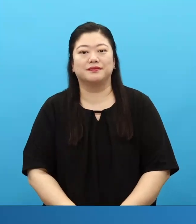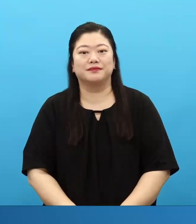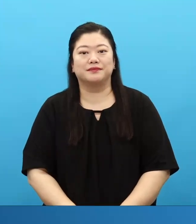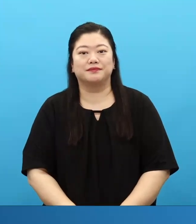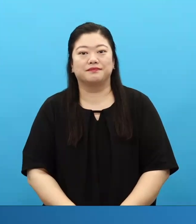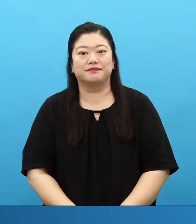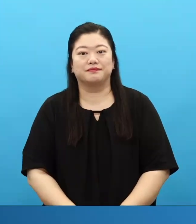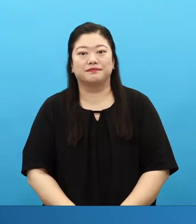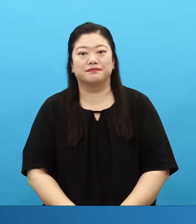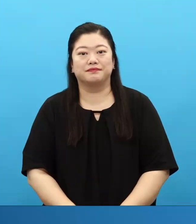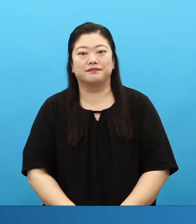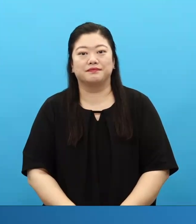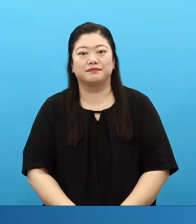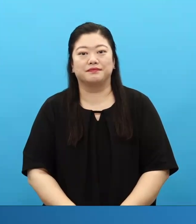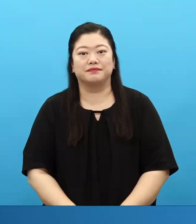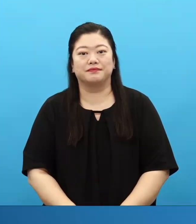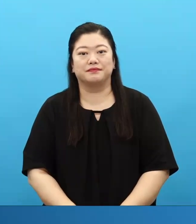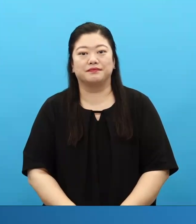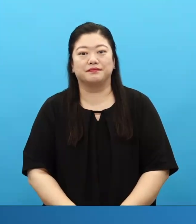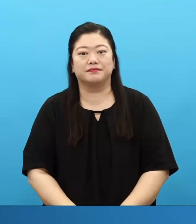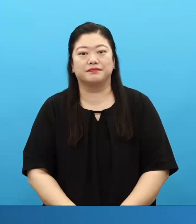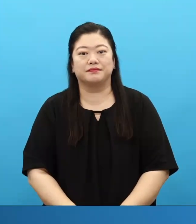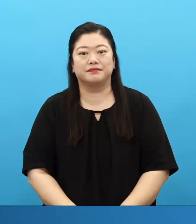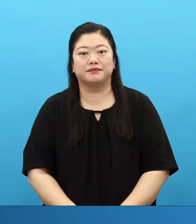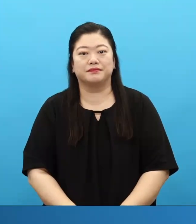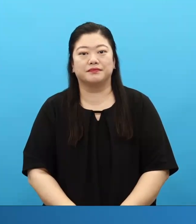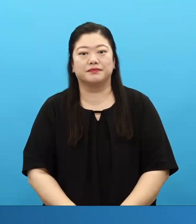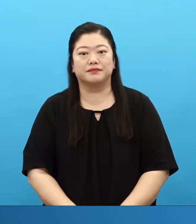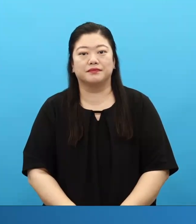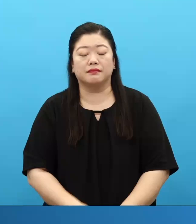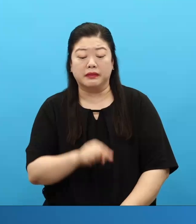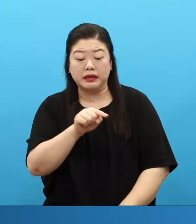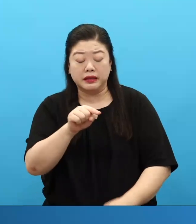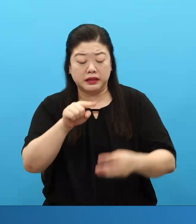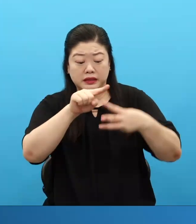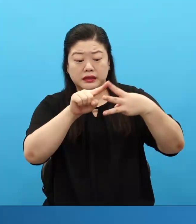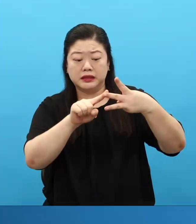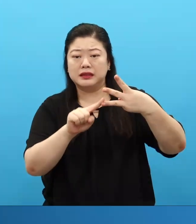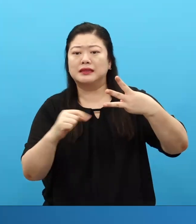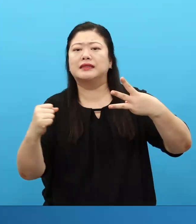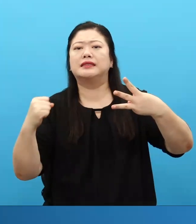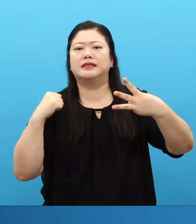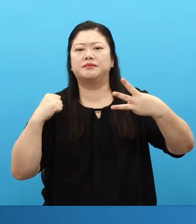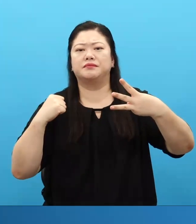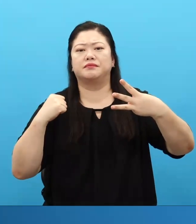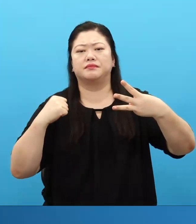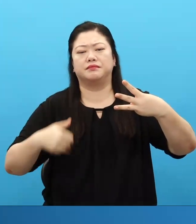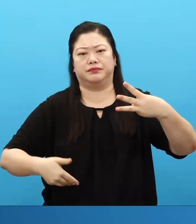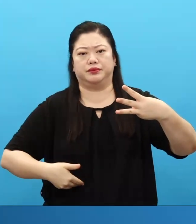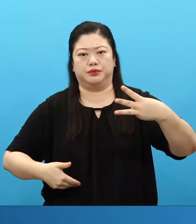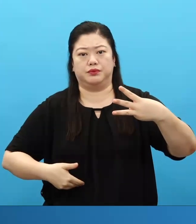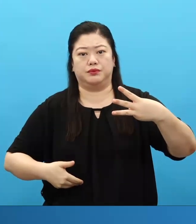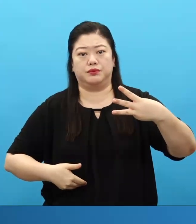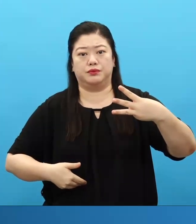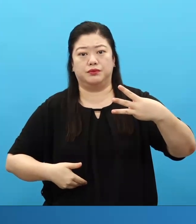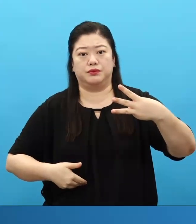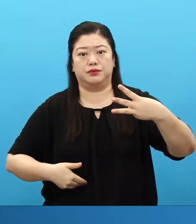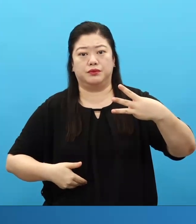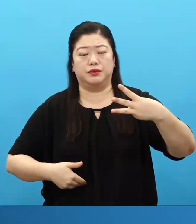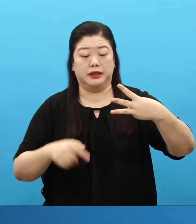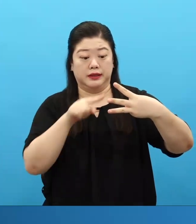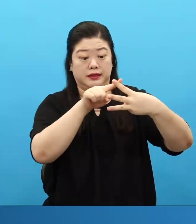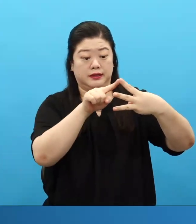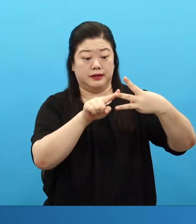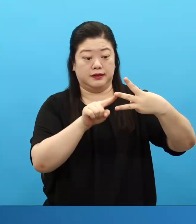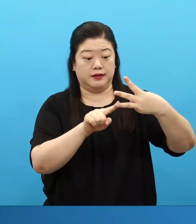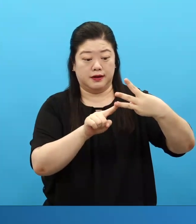to completion 300%. 이 힘이 있어야 돼요. And we must have this power. 이때부터 뭐가 나옵니까? And from this point on, what do we have? 이 힘이 있으니까